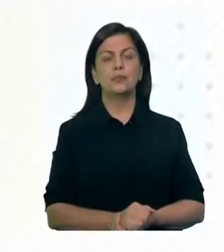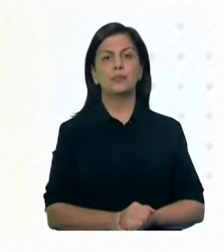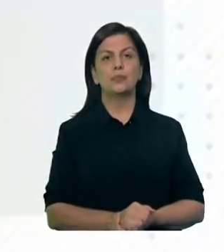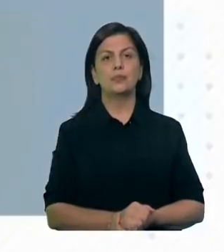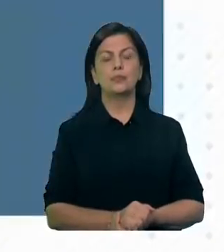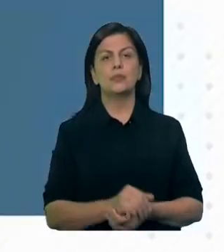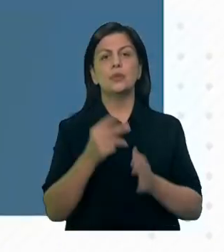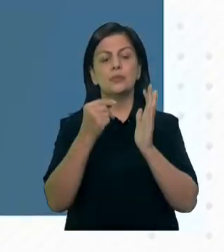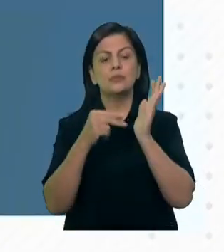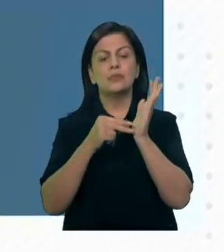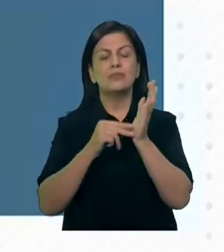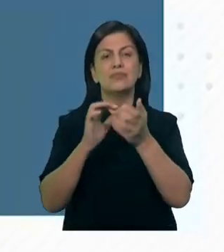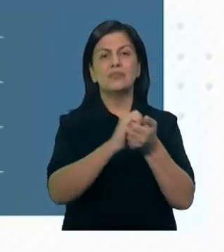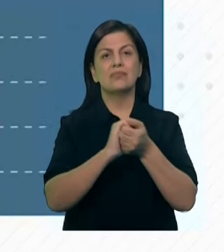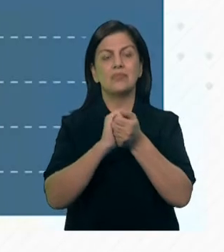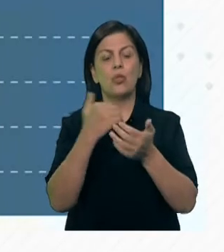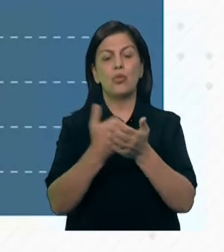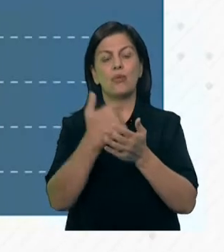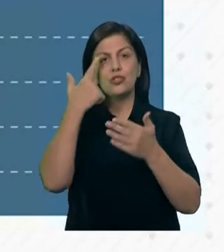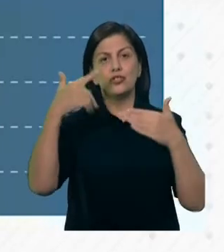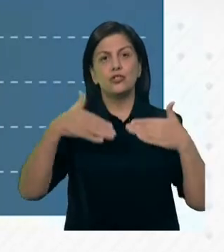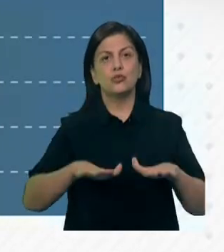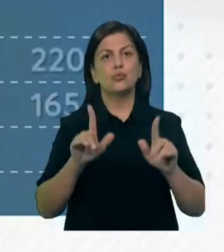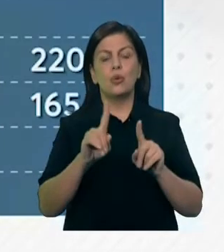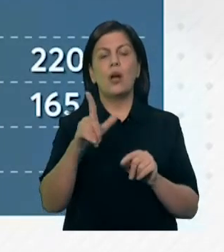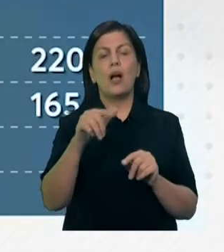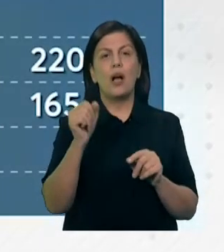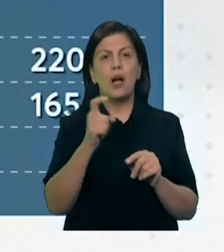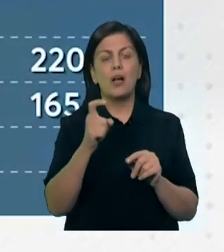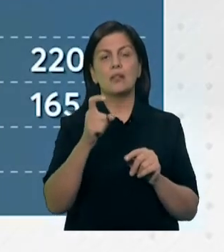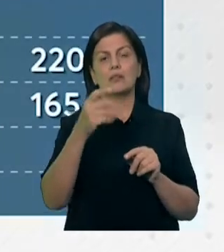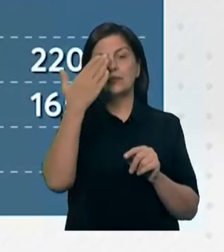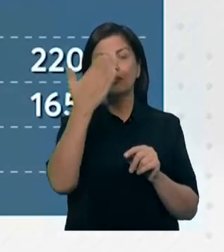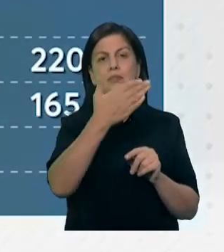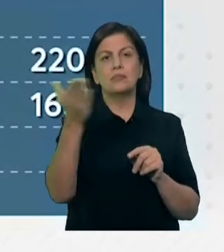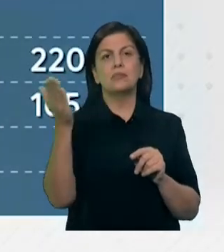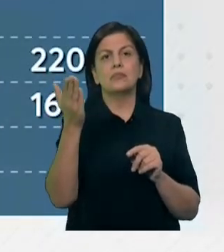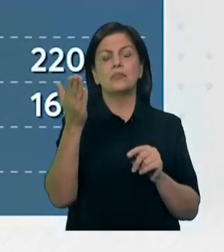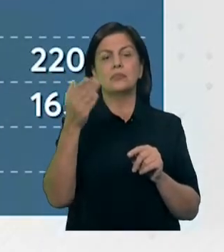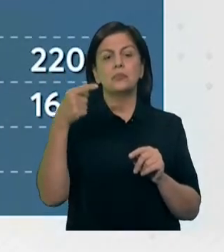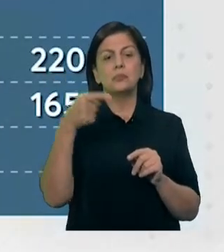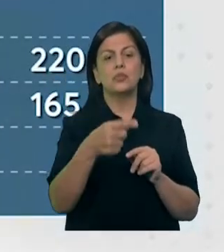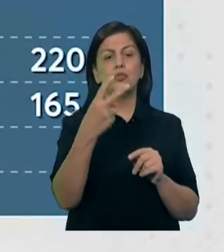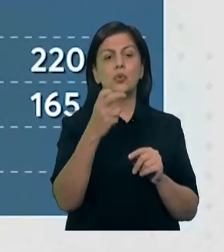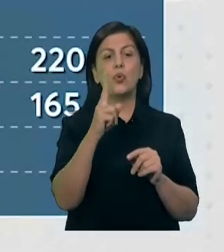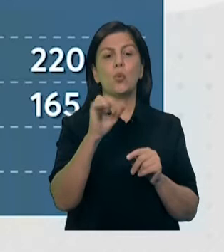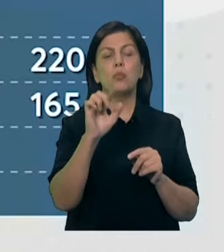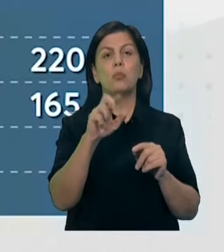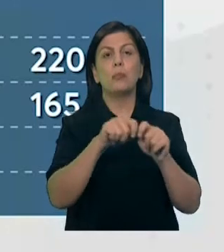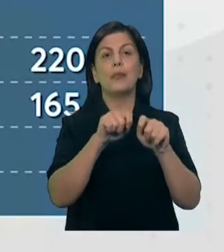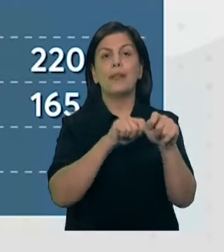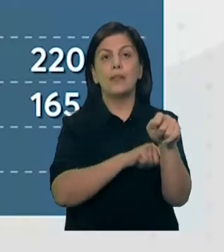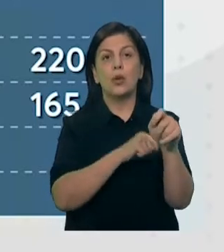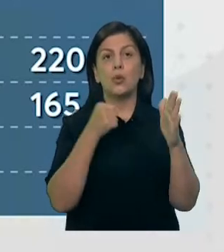Tarif Şurasının yeni qərarına əsasən təbii qaz istehlakı üzrə tariflərə əhalinin illik istehlakının 1200 kubmetrədək olan hissəsi